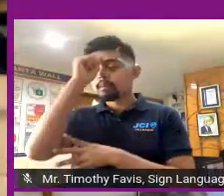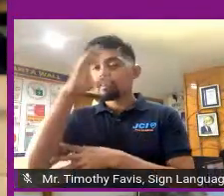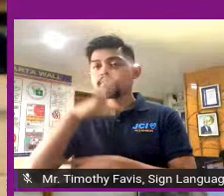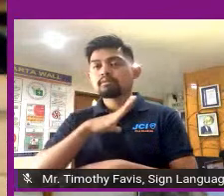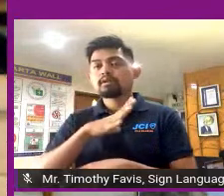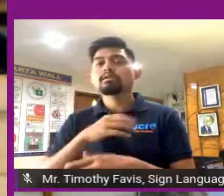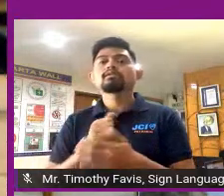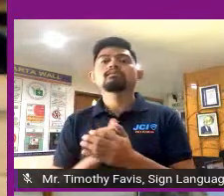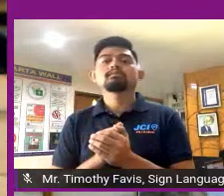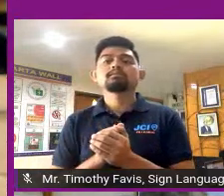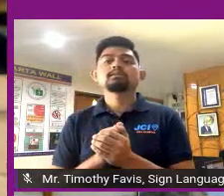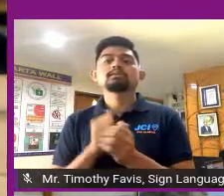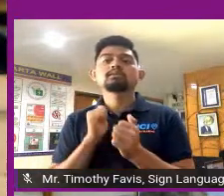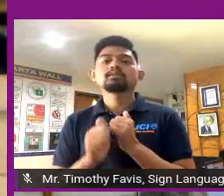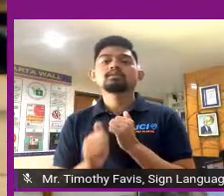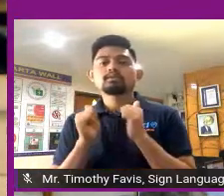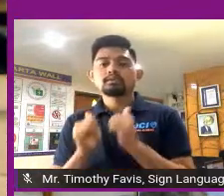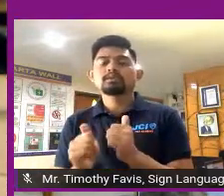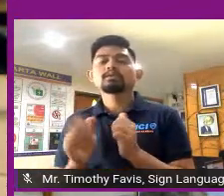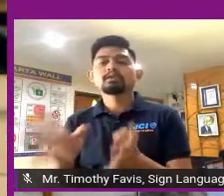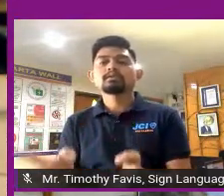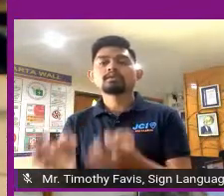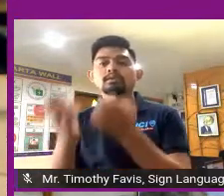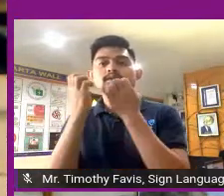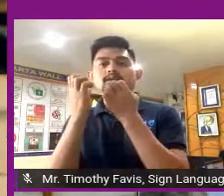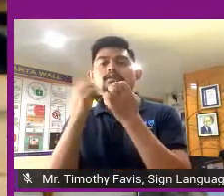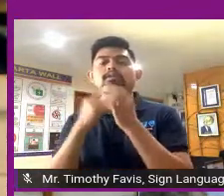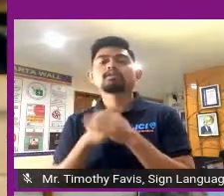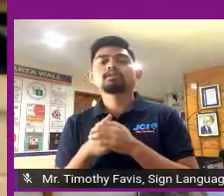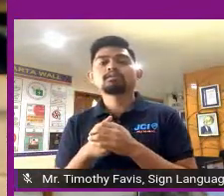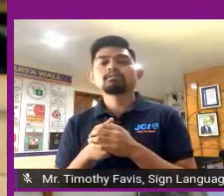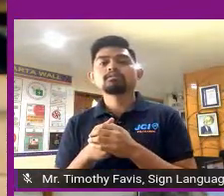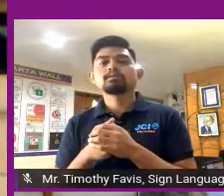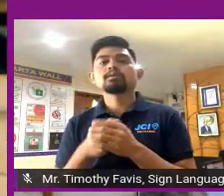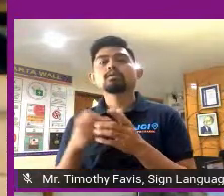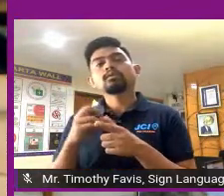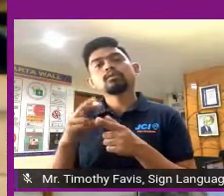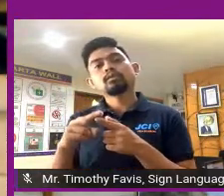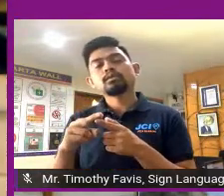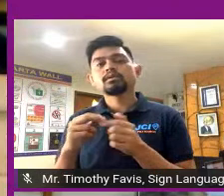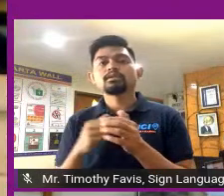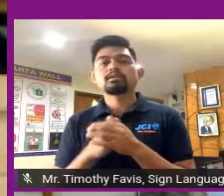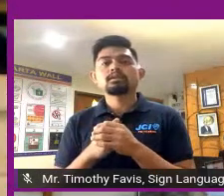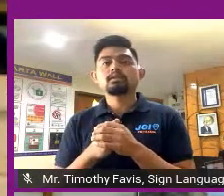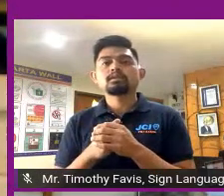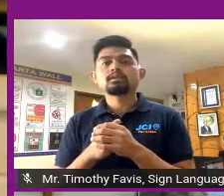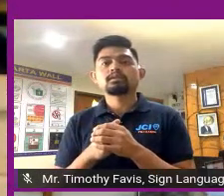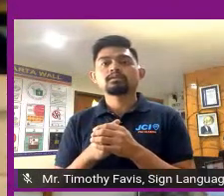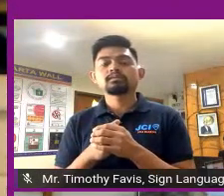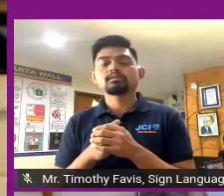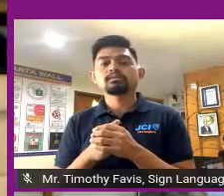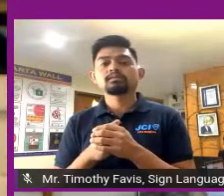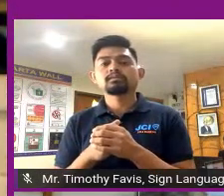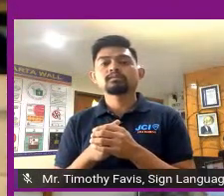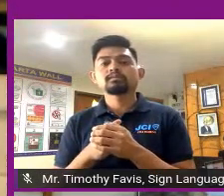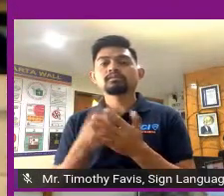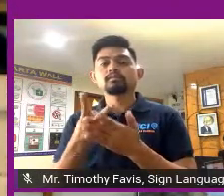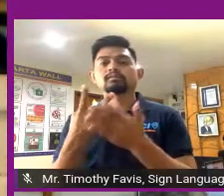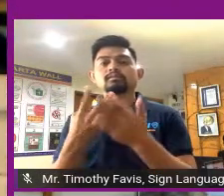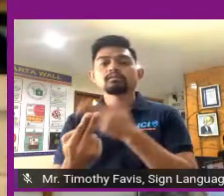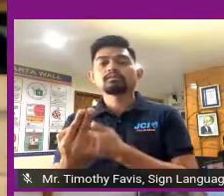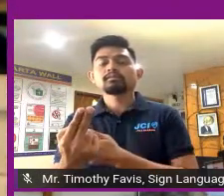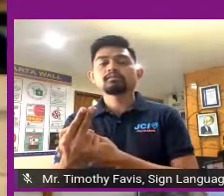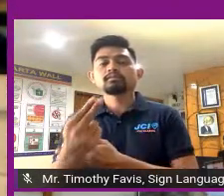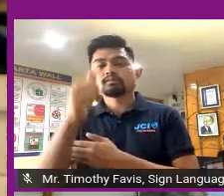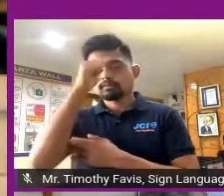males. Na ma'am. So, we can encourage them to attend or ang ano natin talaga dapat both men and